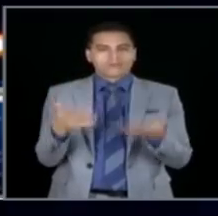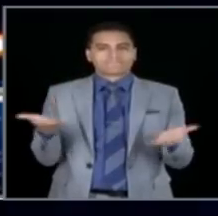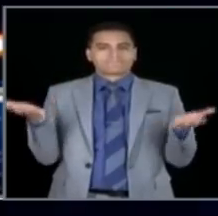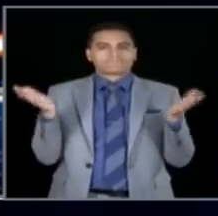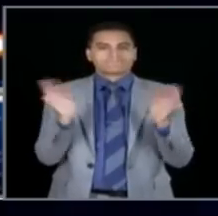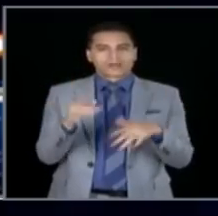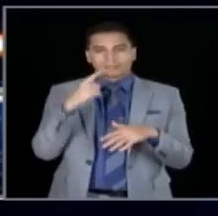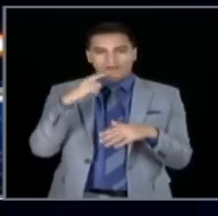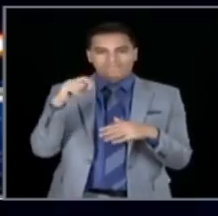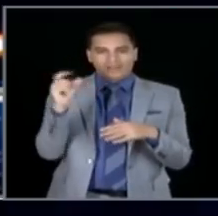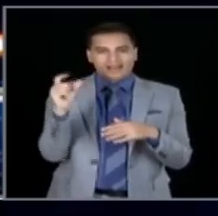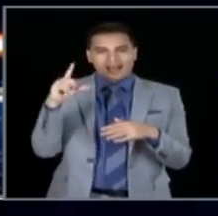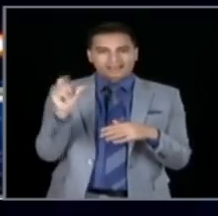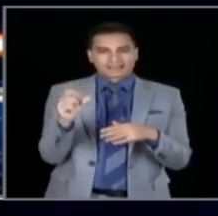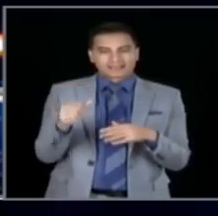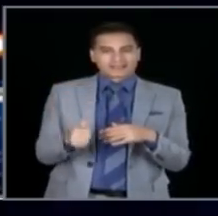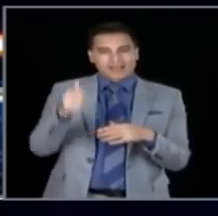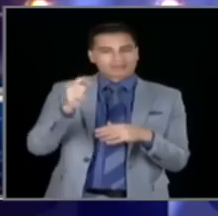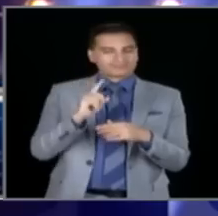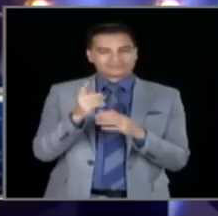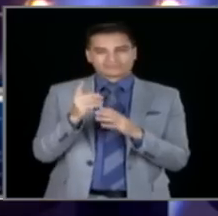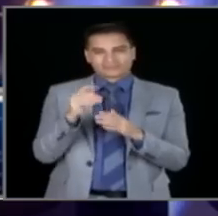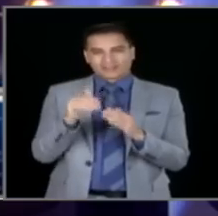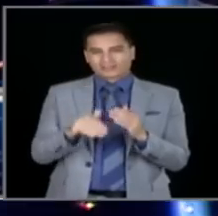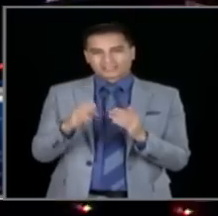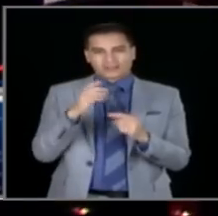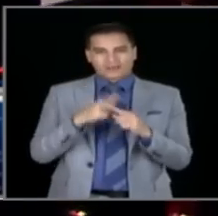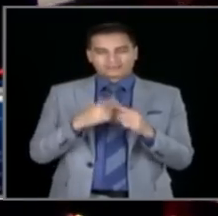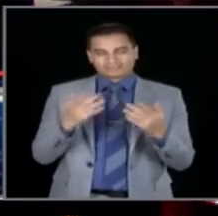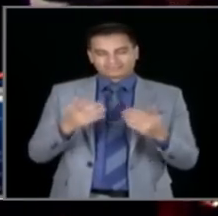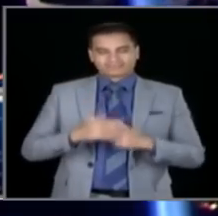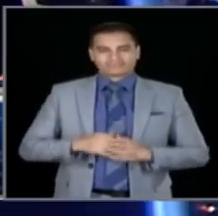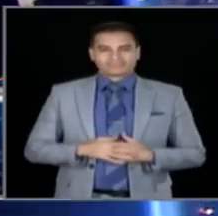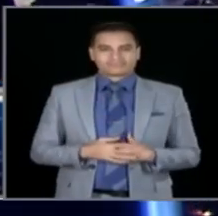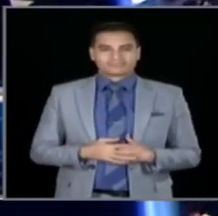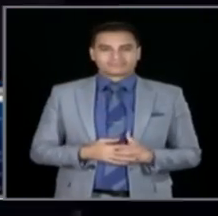بعيدتي جداً. فنلندا إجابة خاطئة.